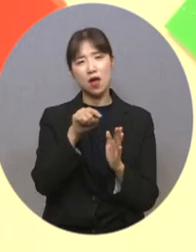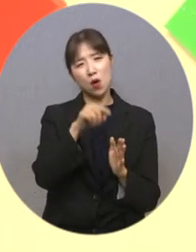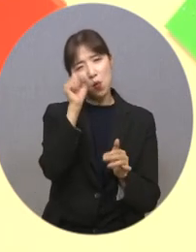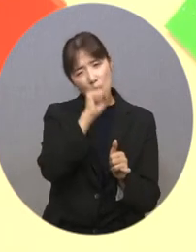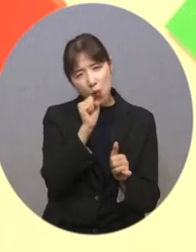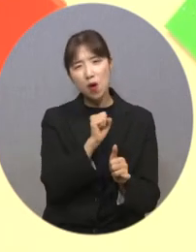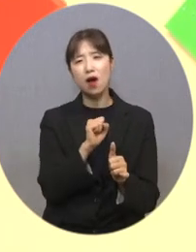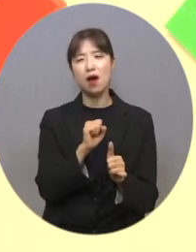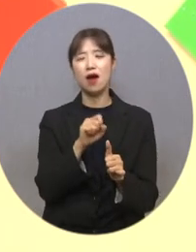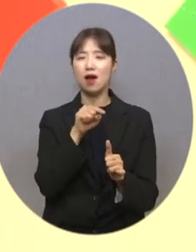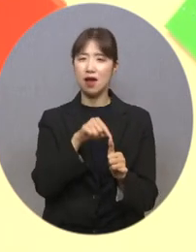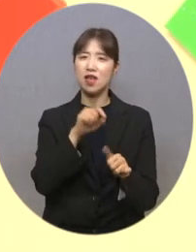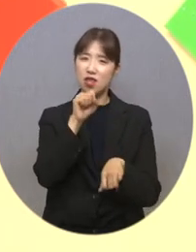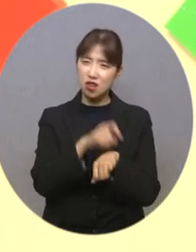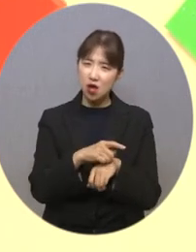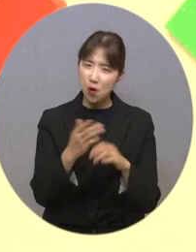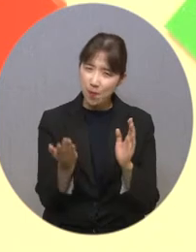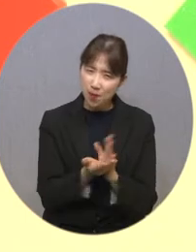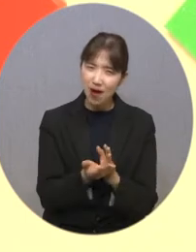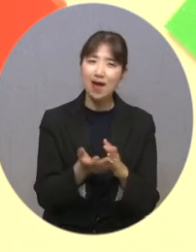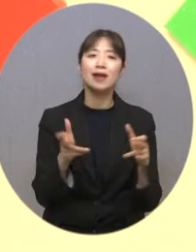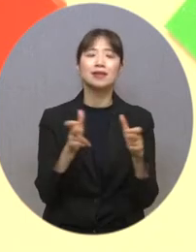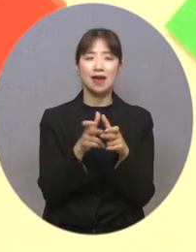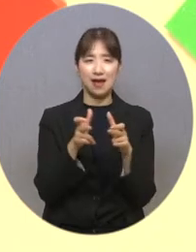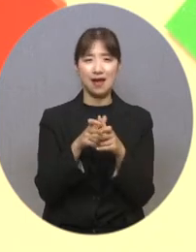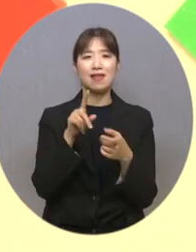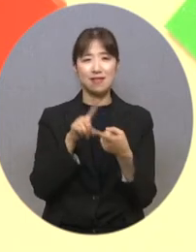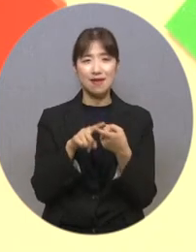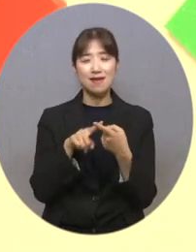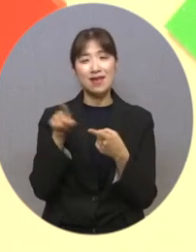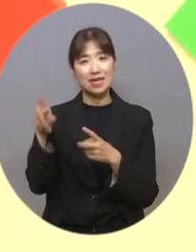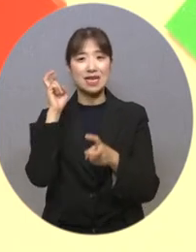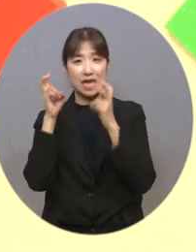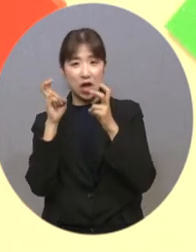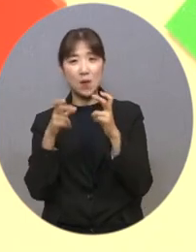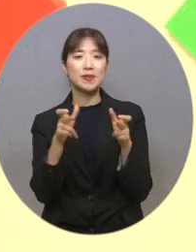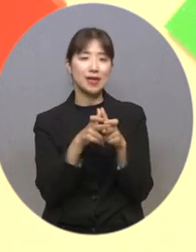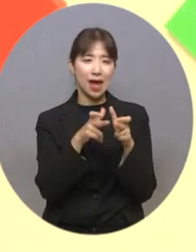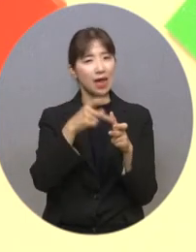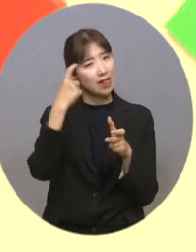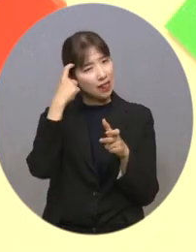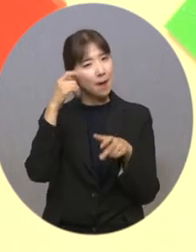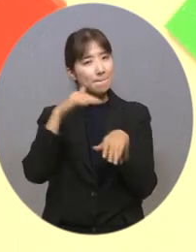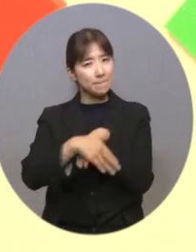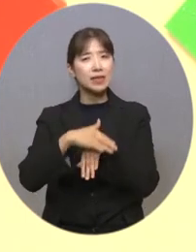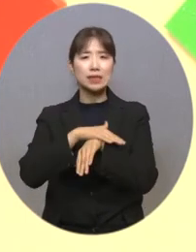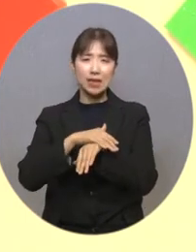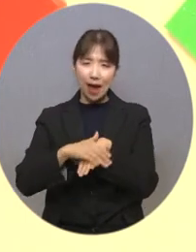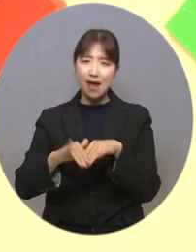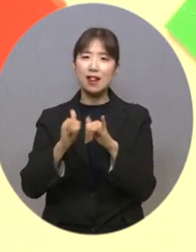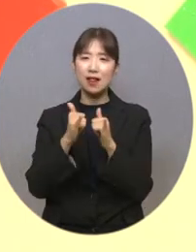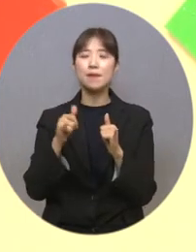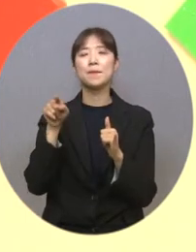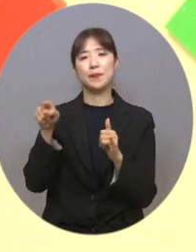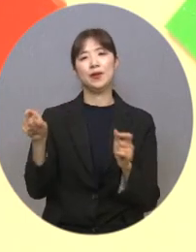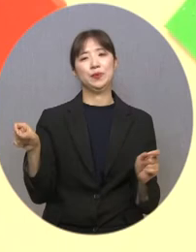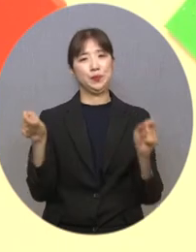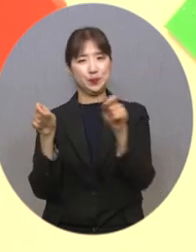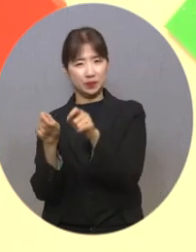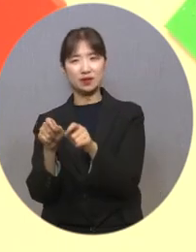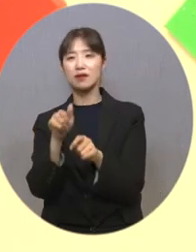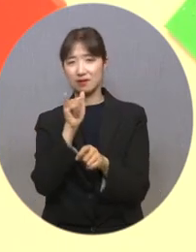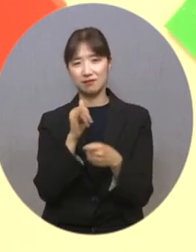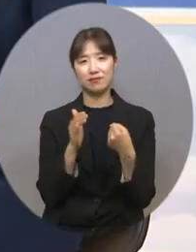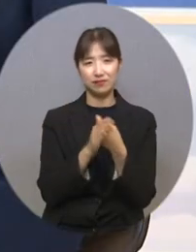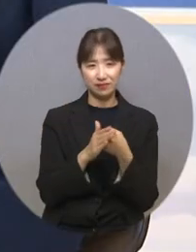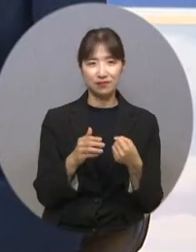그들의 적성에 맞고 또 장애 기업에서 장애 인식들이 잘된 곳으로 저희가 취업을 시키는 부분들입니다. 네. 그래서